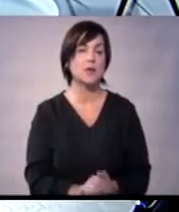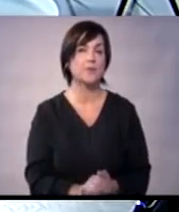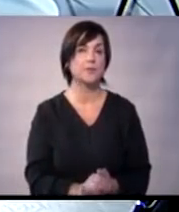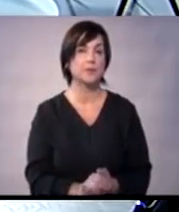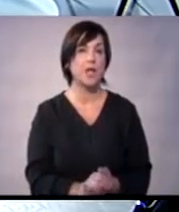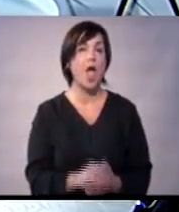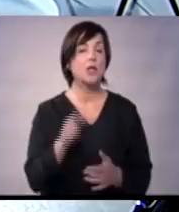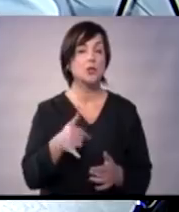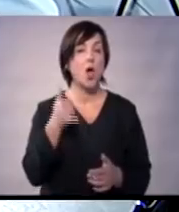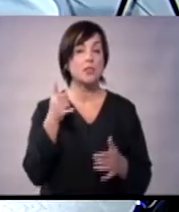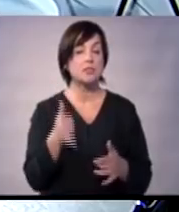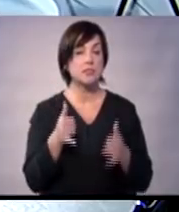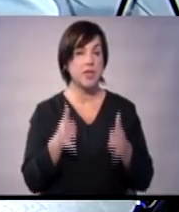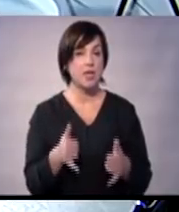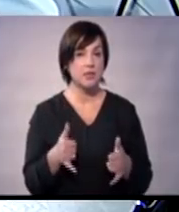Меѓу тоа денеска